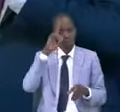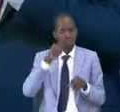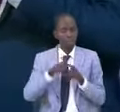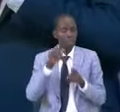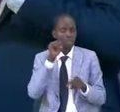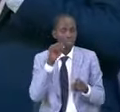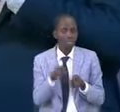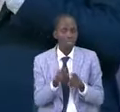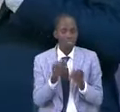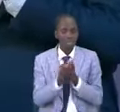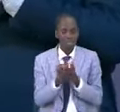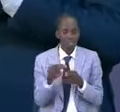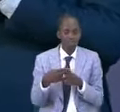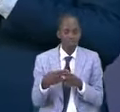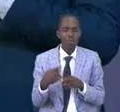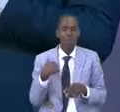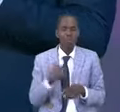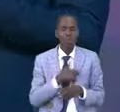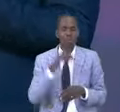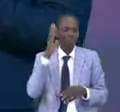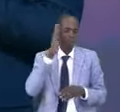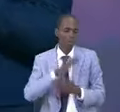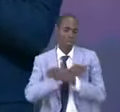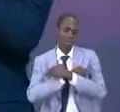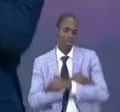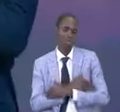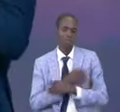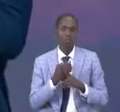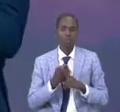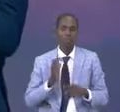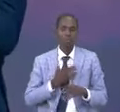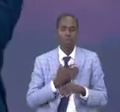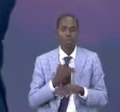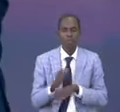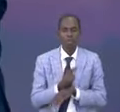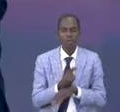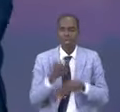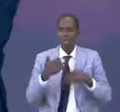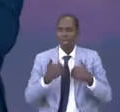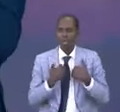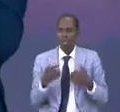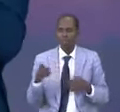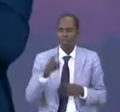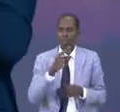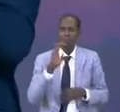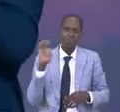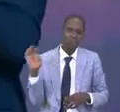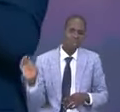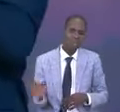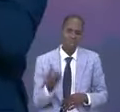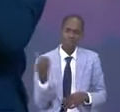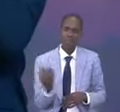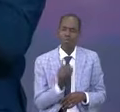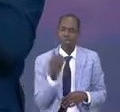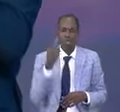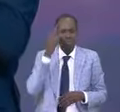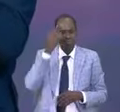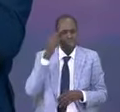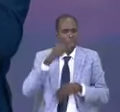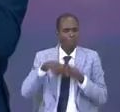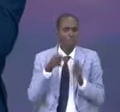repose notre travail est-ce que vous avez jamais pensé à ce que nous ont dévancé ils sont au repos